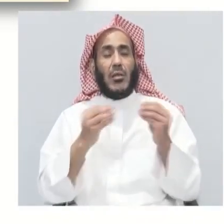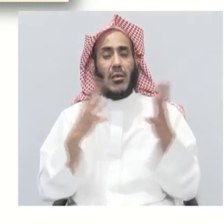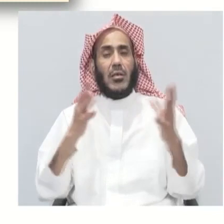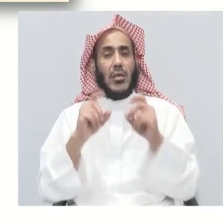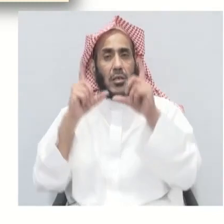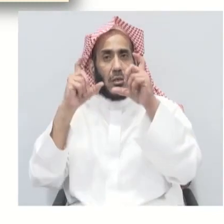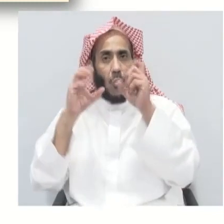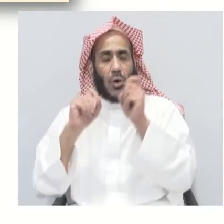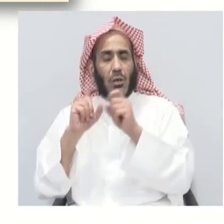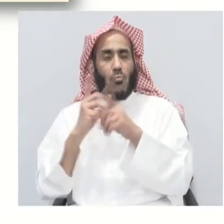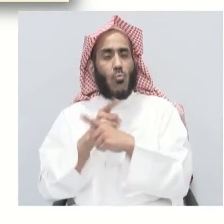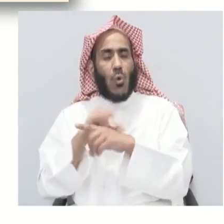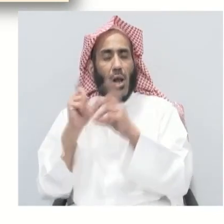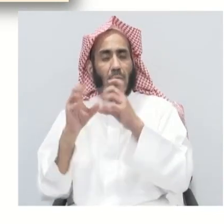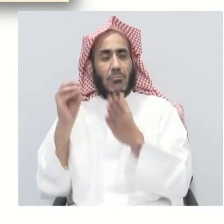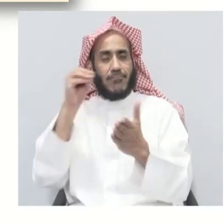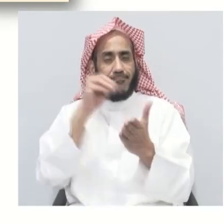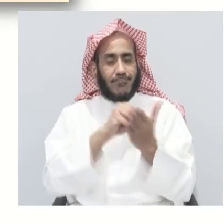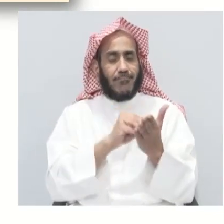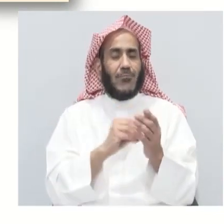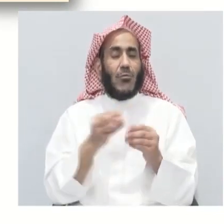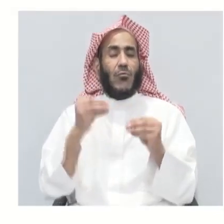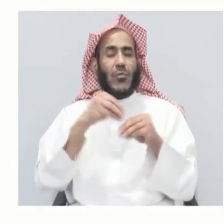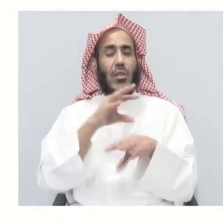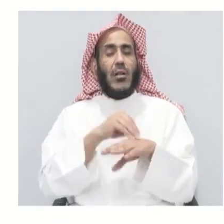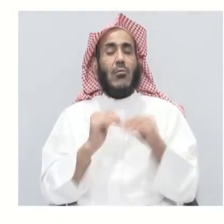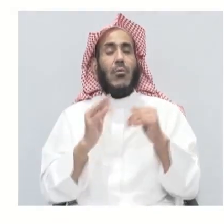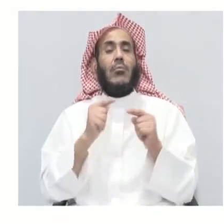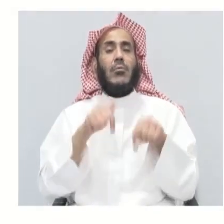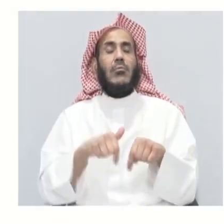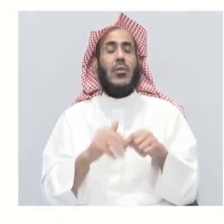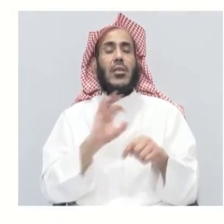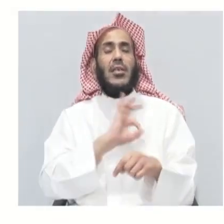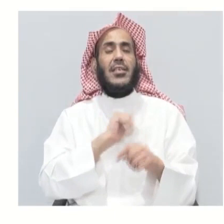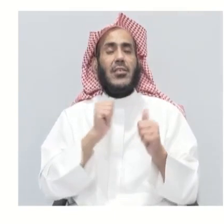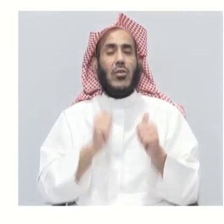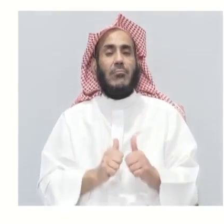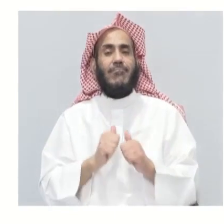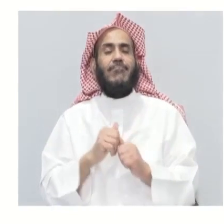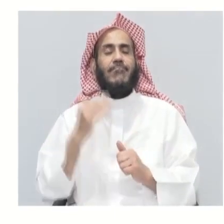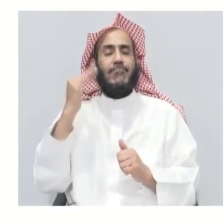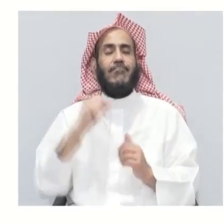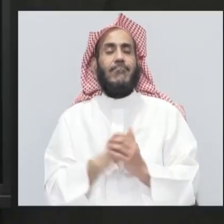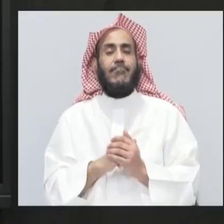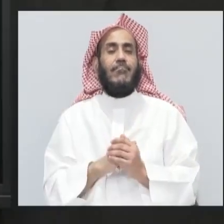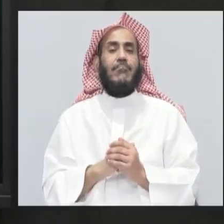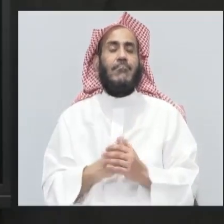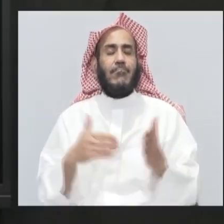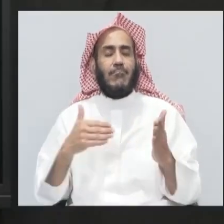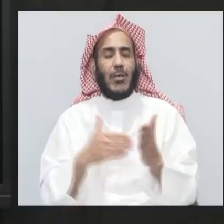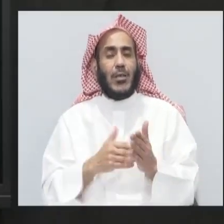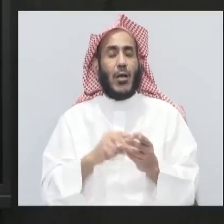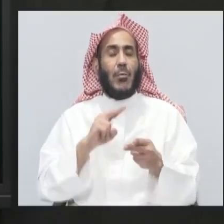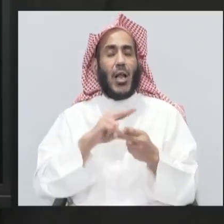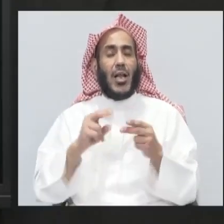صور هذه الشاشه ليتسنى لك اضافه هذه المعادلات بذلك عزيزي الطالب والطالبه انتهينا من